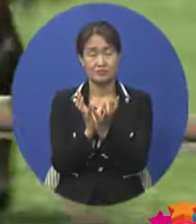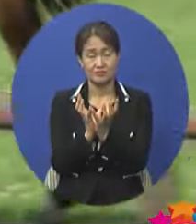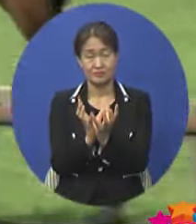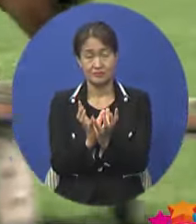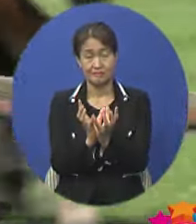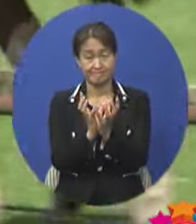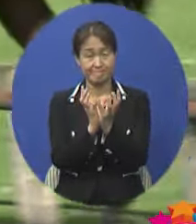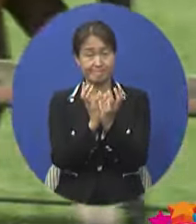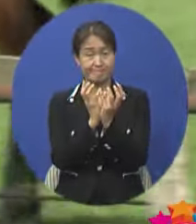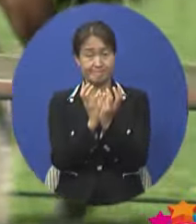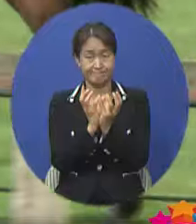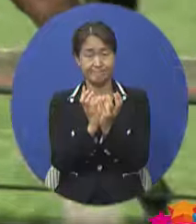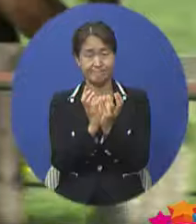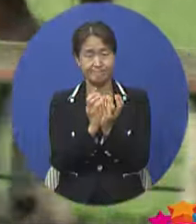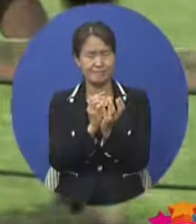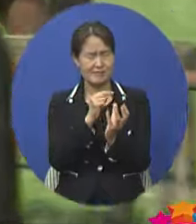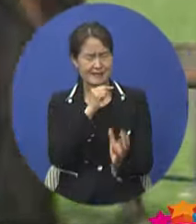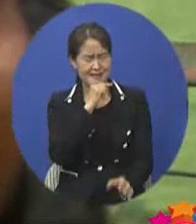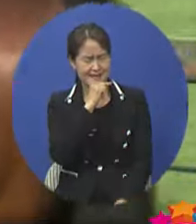지쳐서